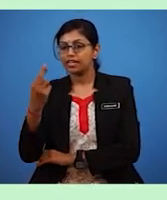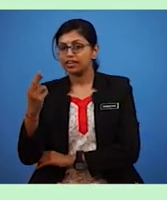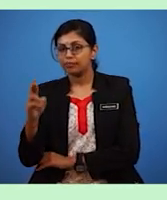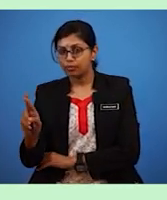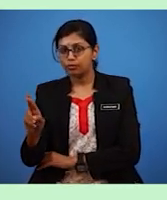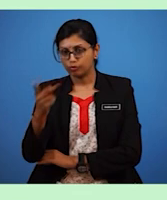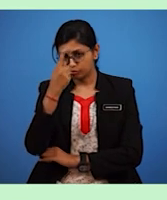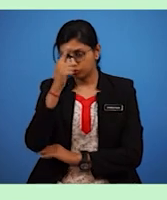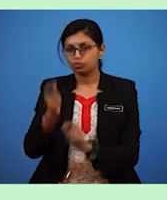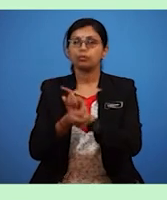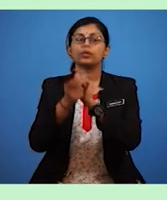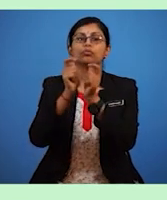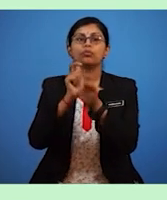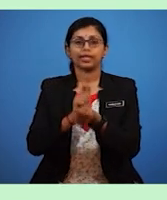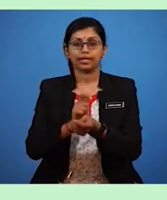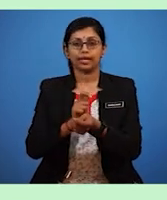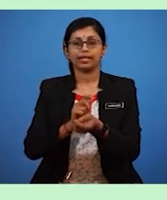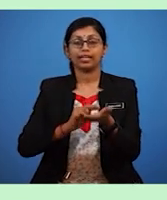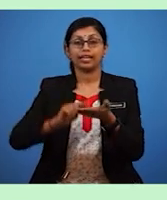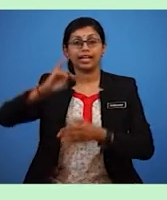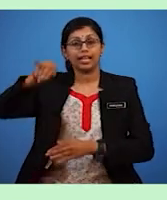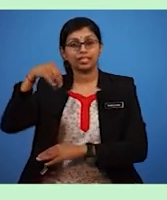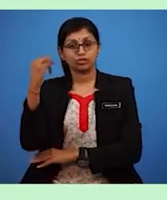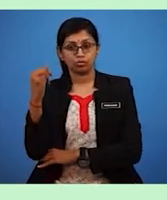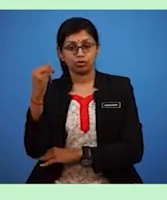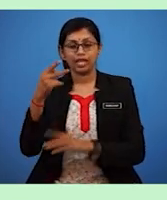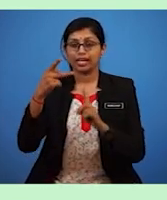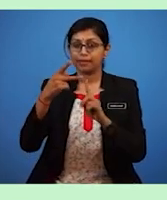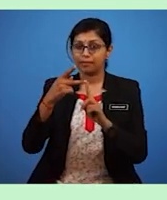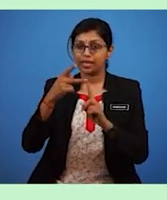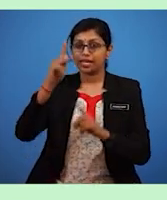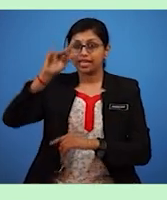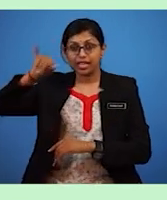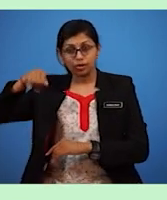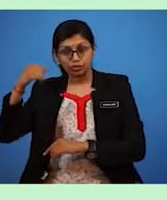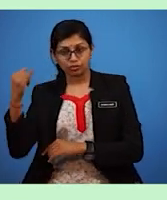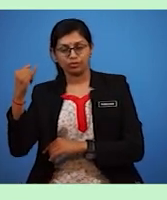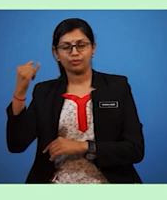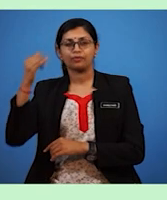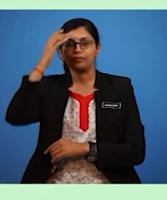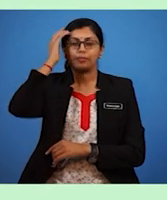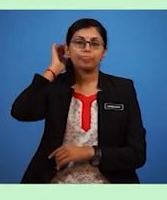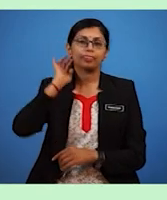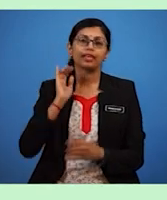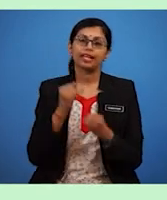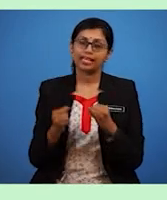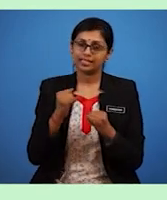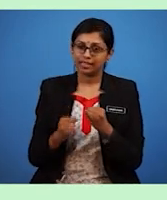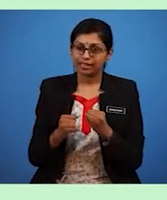1 per 1000 untuk menukarkan nilai joule kepada kilojoule.